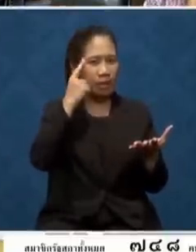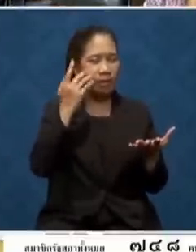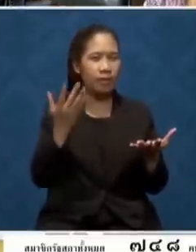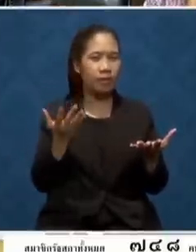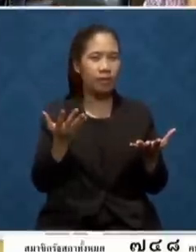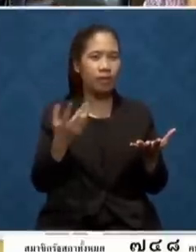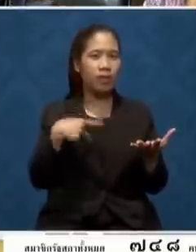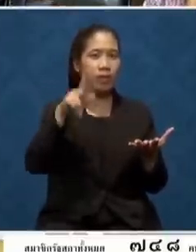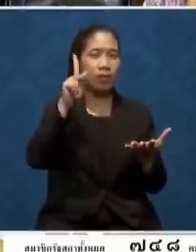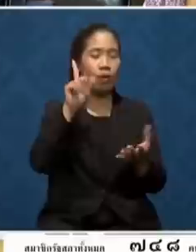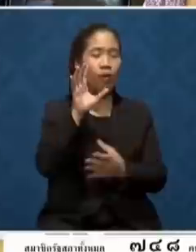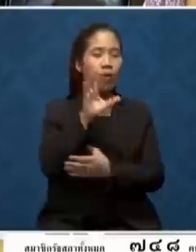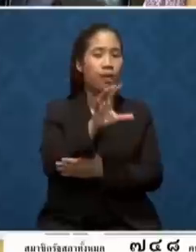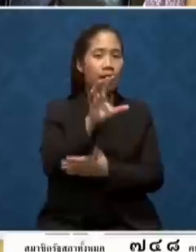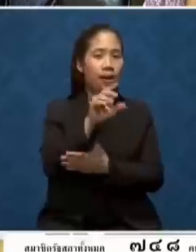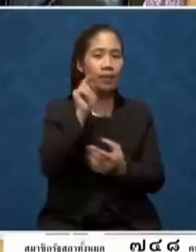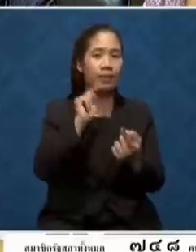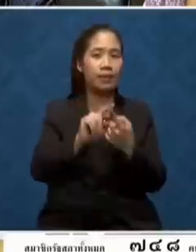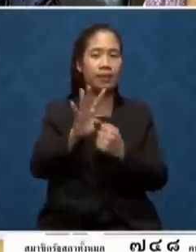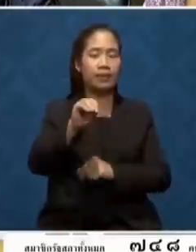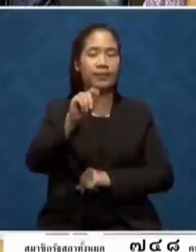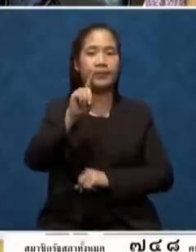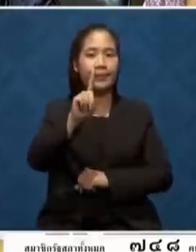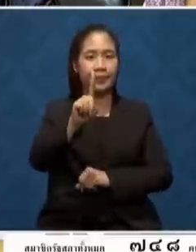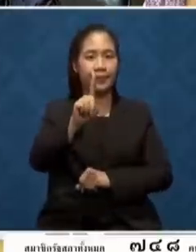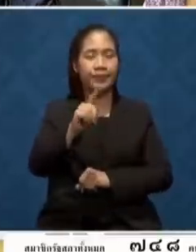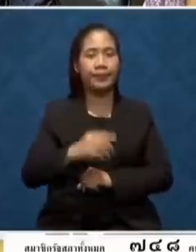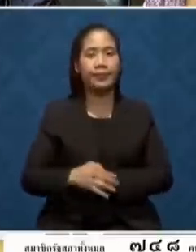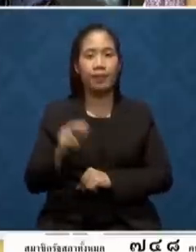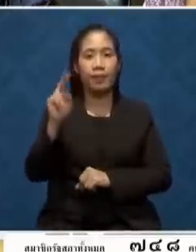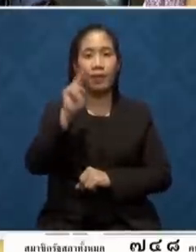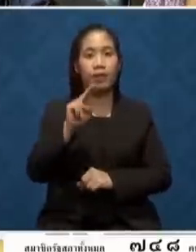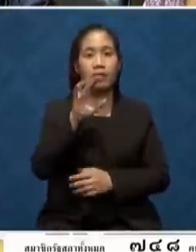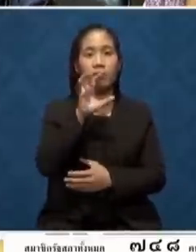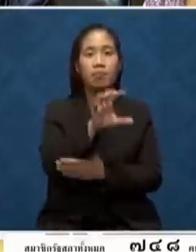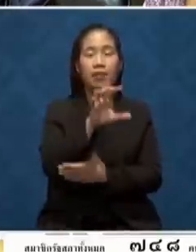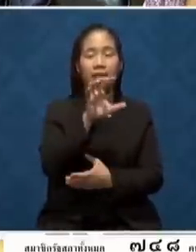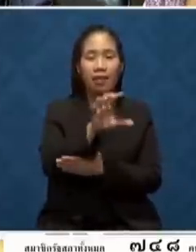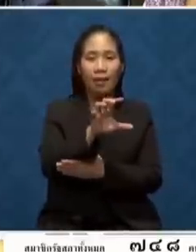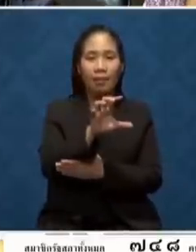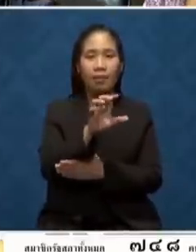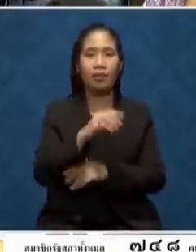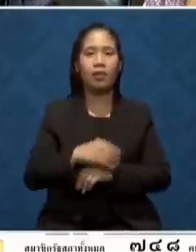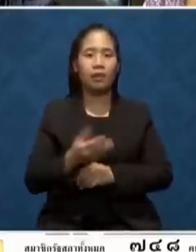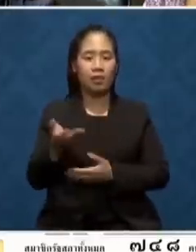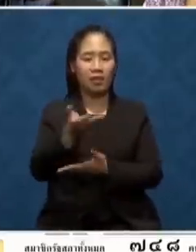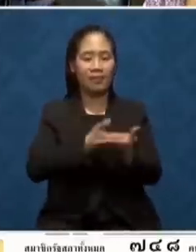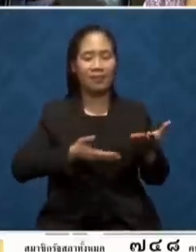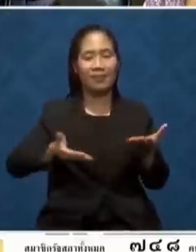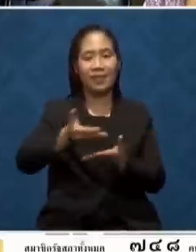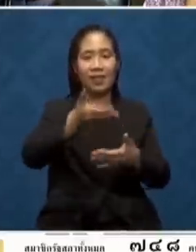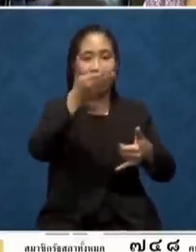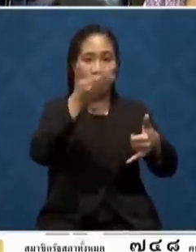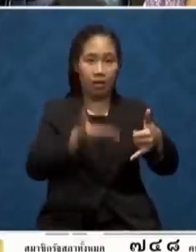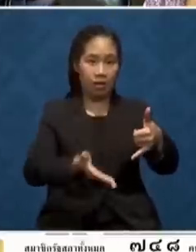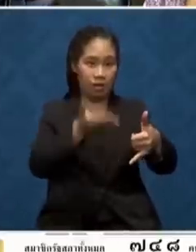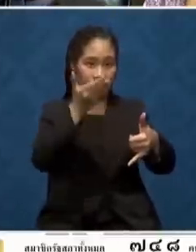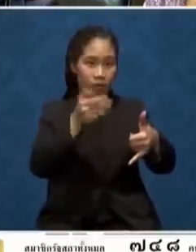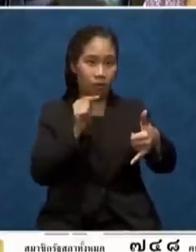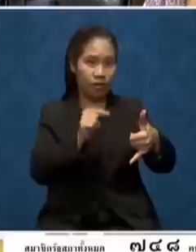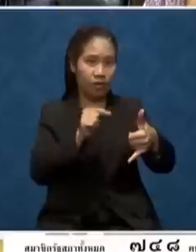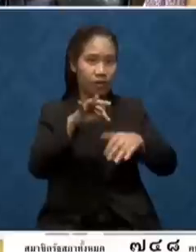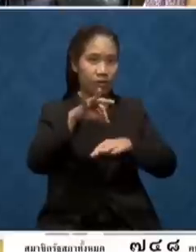ข้อบังคับที่ 401ใช้บังคับกับการพิจารณาบุคคลเป็นนายก